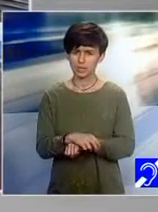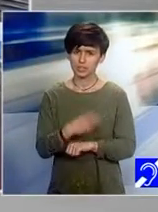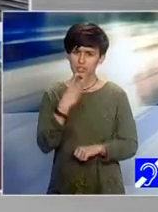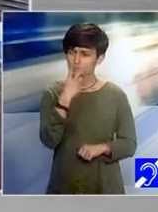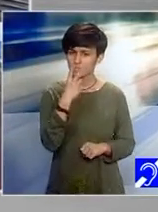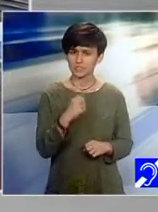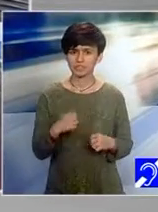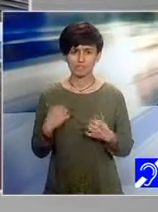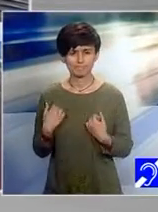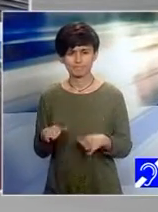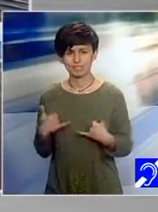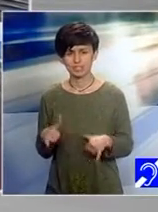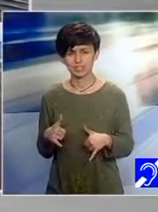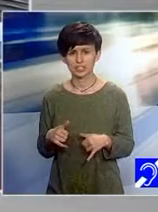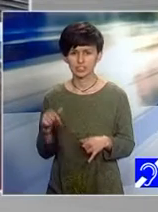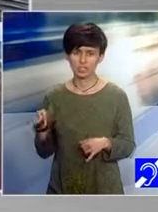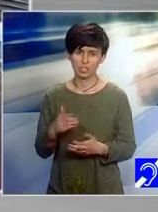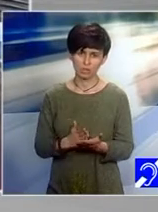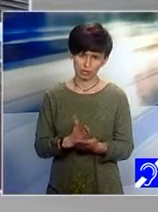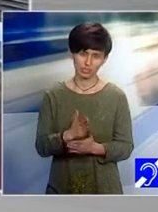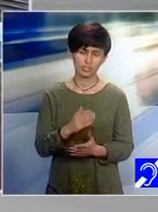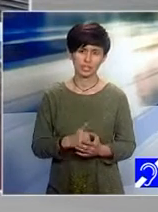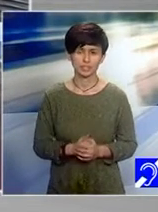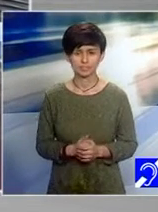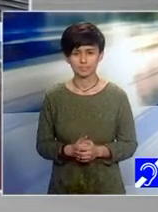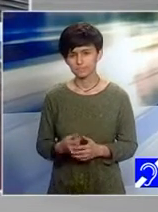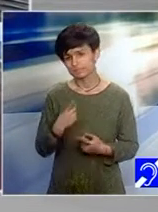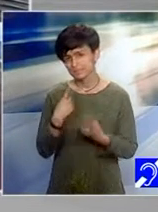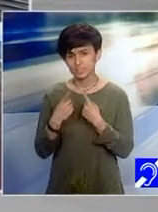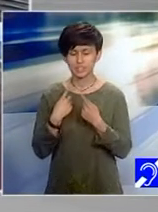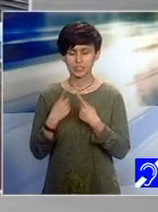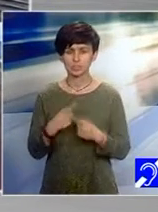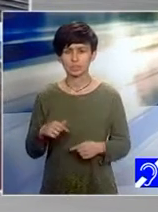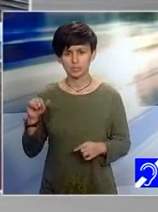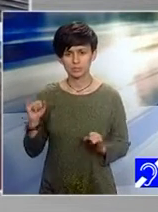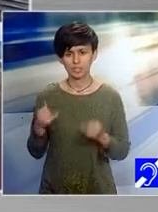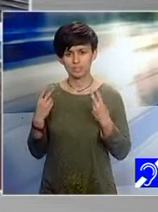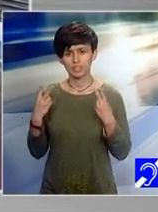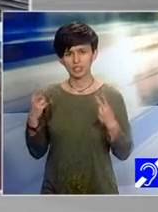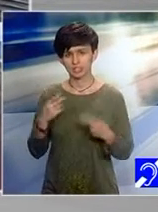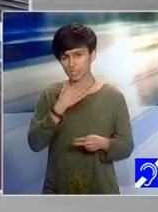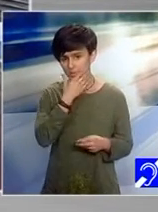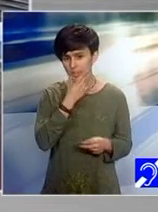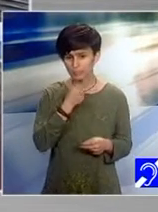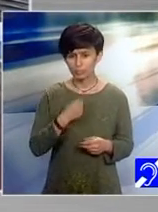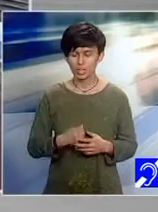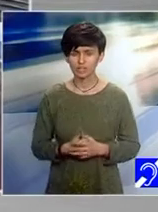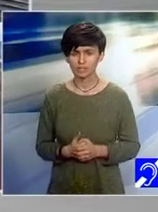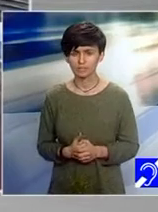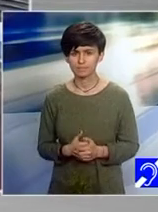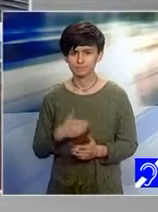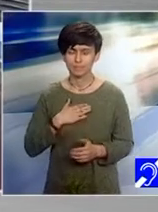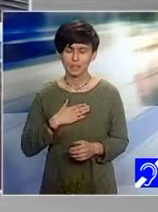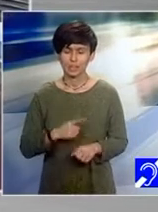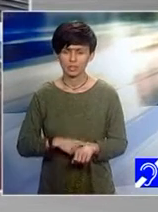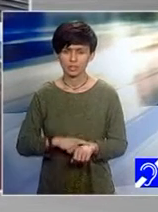continuare. Să revenim puțin, spuneam, la aceste evenimente mai frumoase. Mai avem foarte puțin timp, dar aș vrea